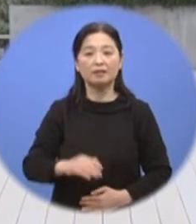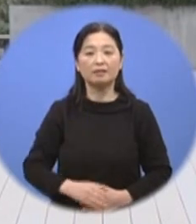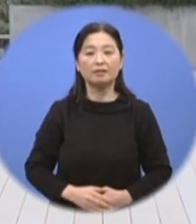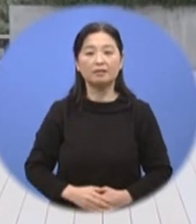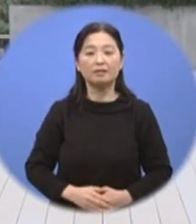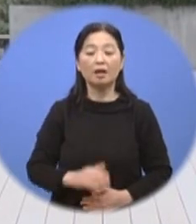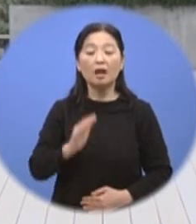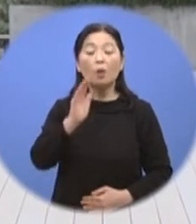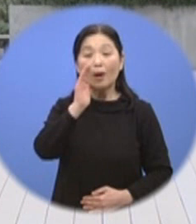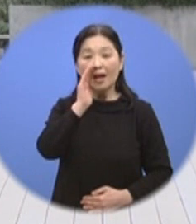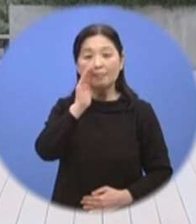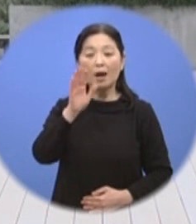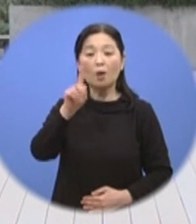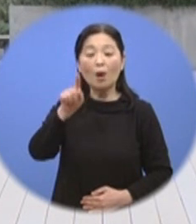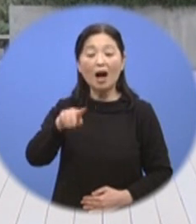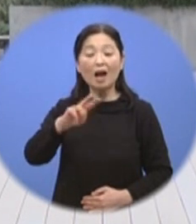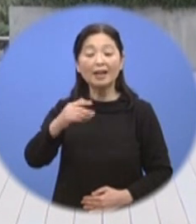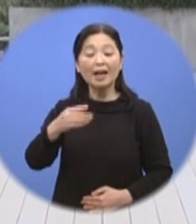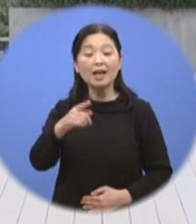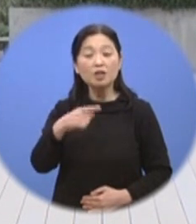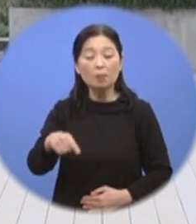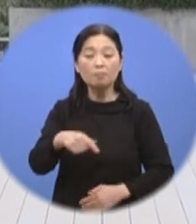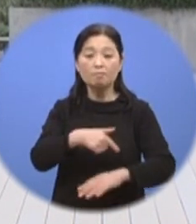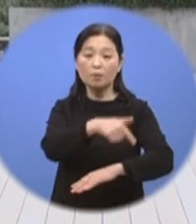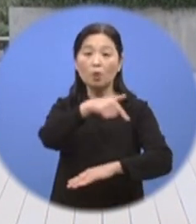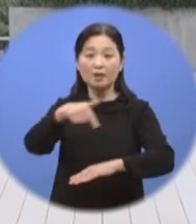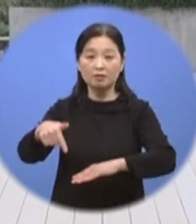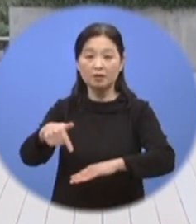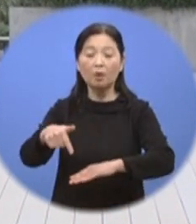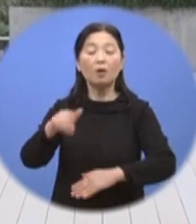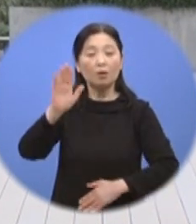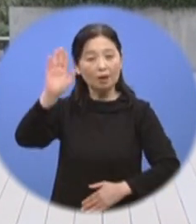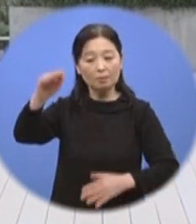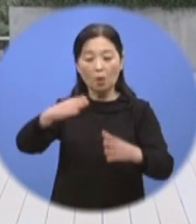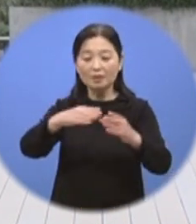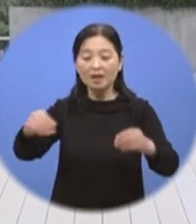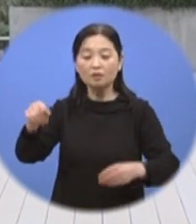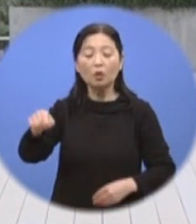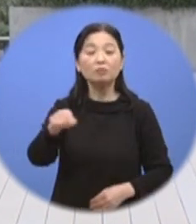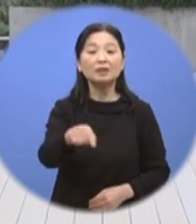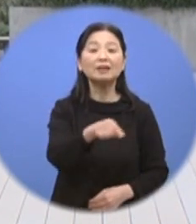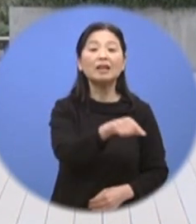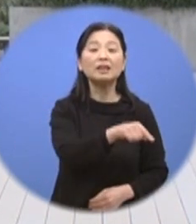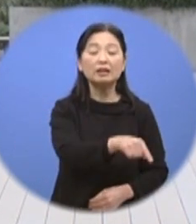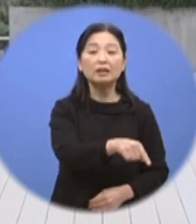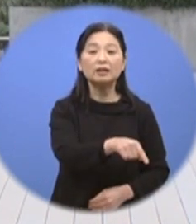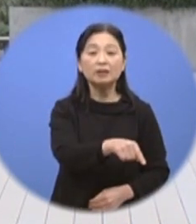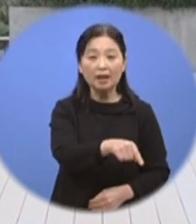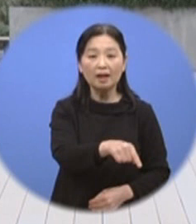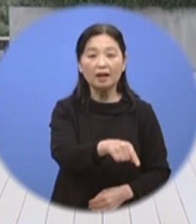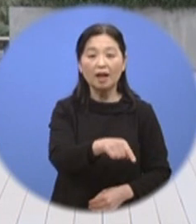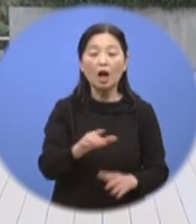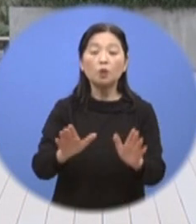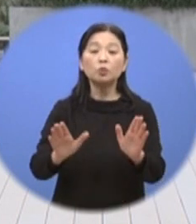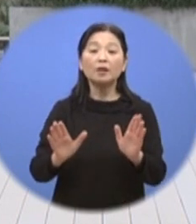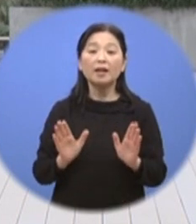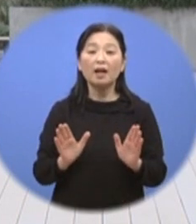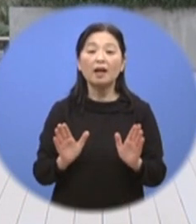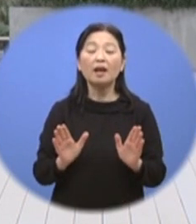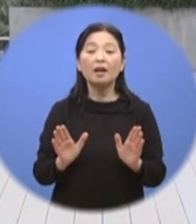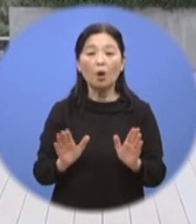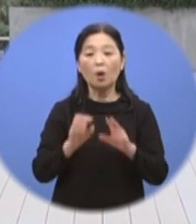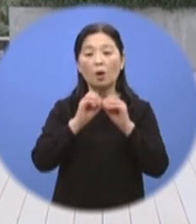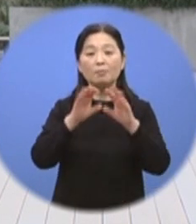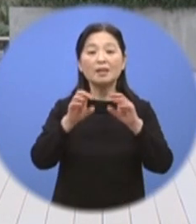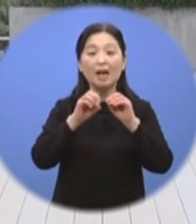和歌山ワーケーションプロジェクト、今後ですね、全国に対してどんどん和歌山県のワーケーションの受け入れというものを